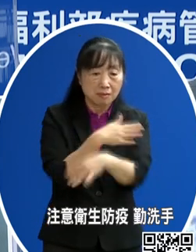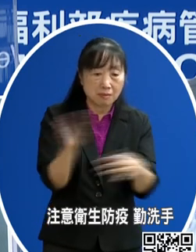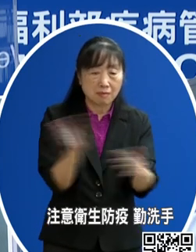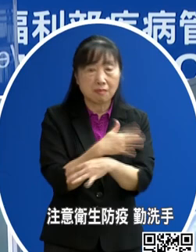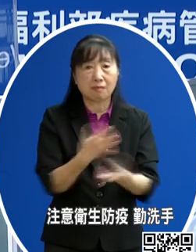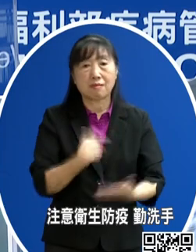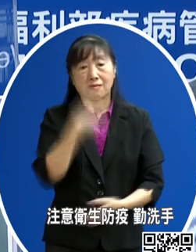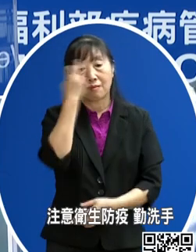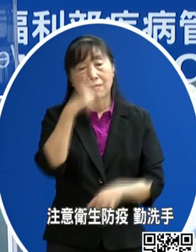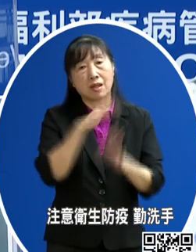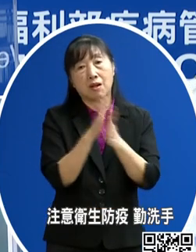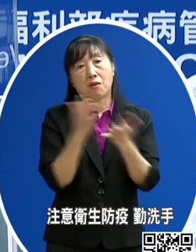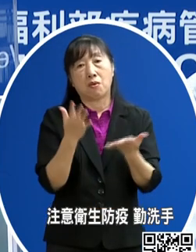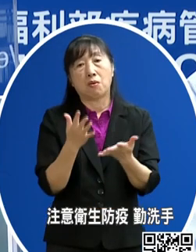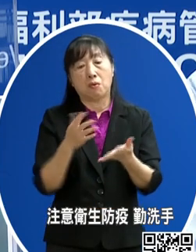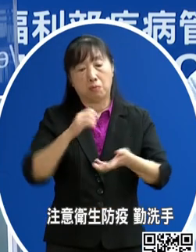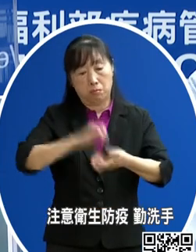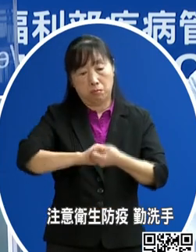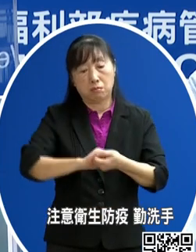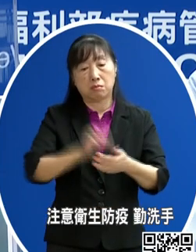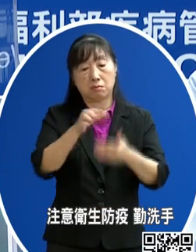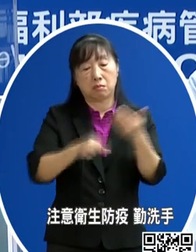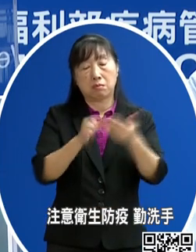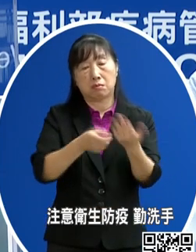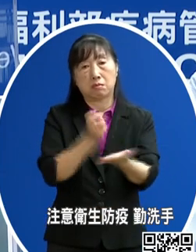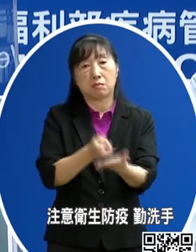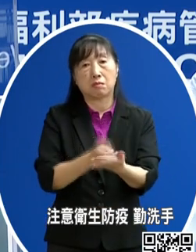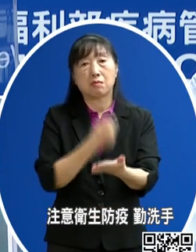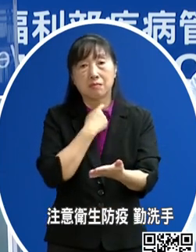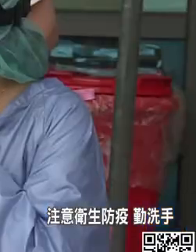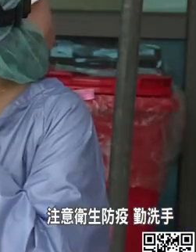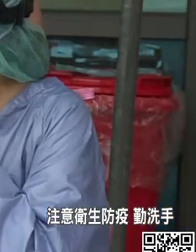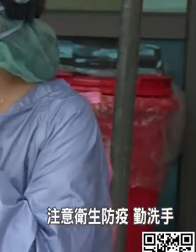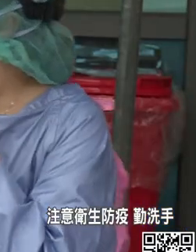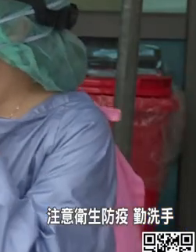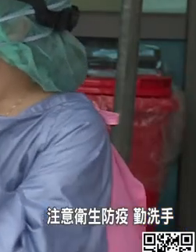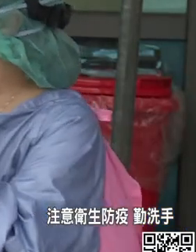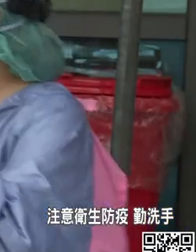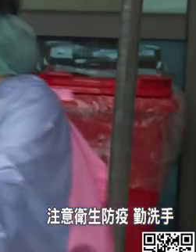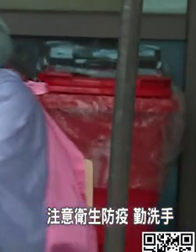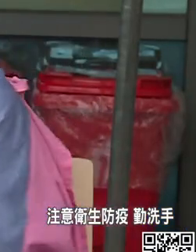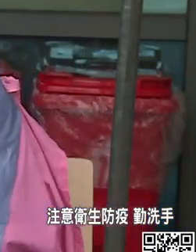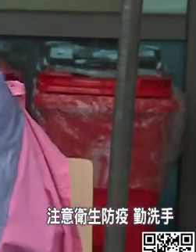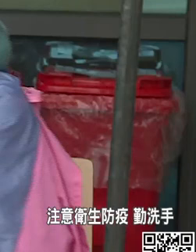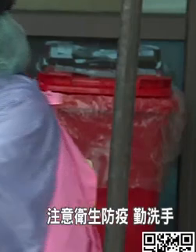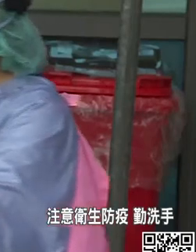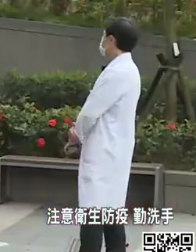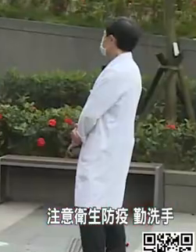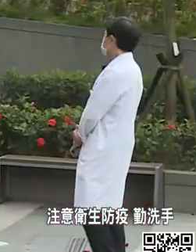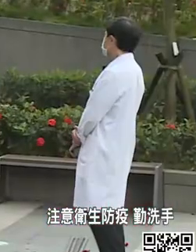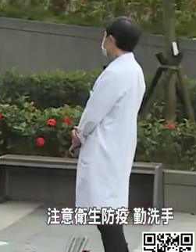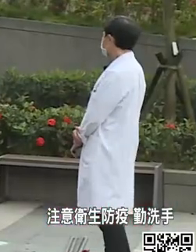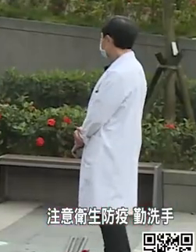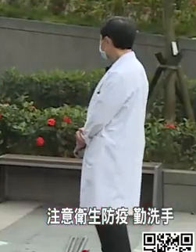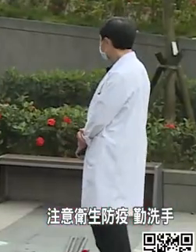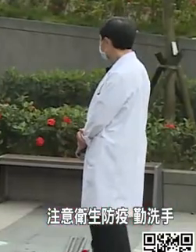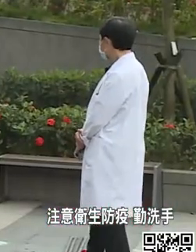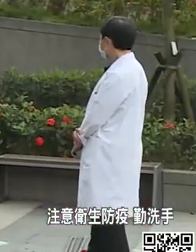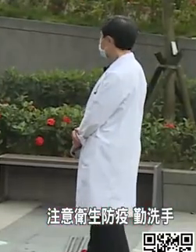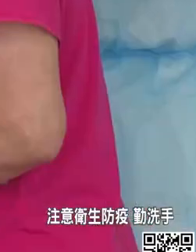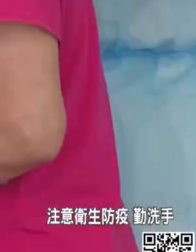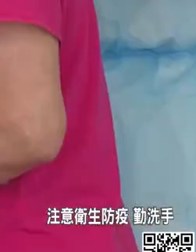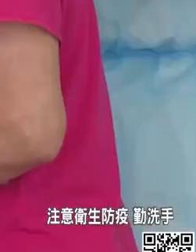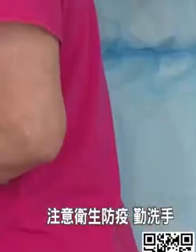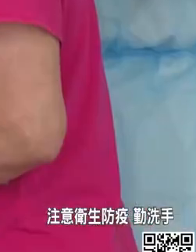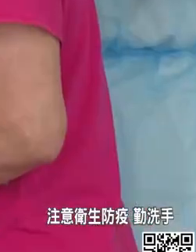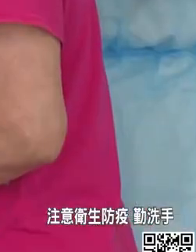这一方面都有一定的要求在。所以点不会太多， 扩大对象筛检，想办法揪出无症状或轻症者。